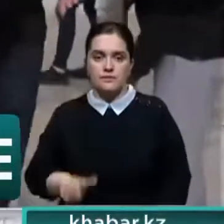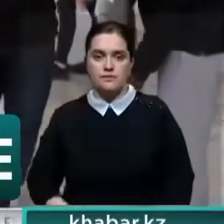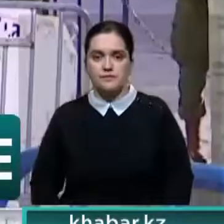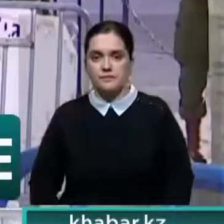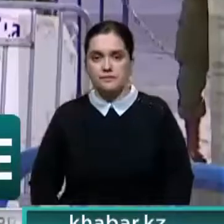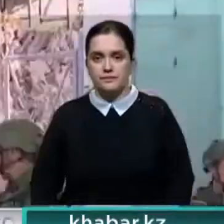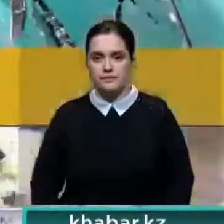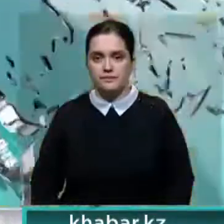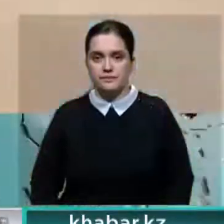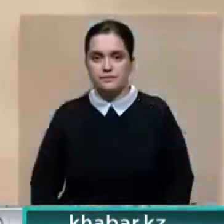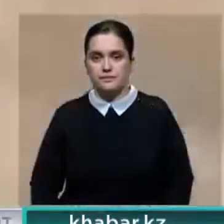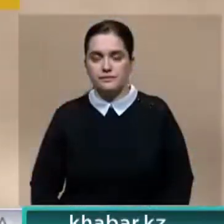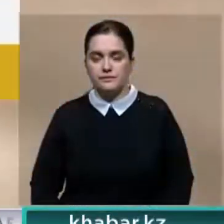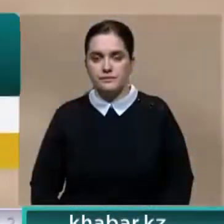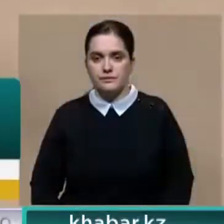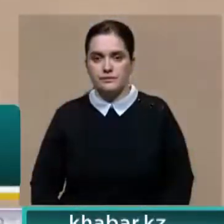человек.